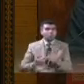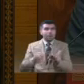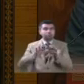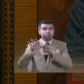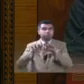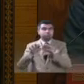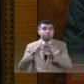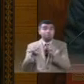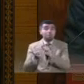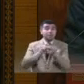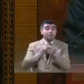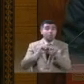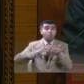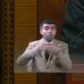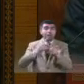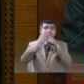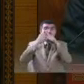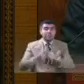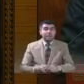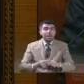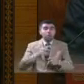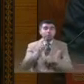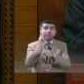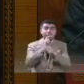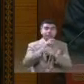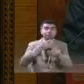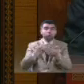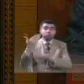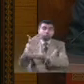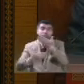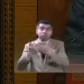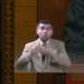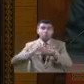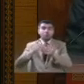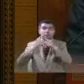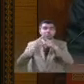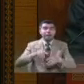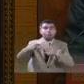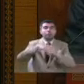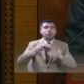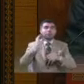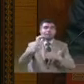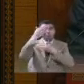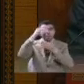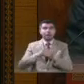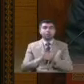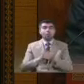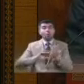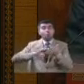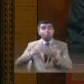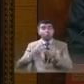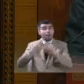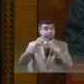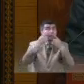بالانعكاسات السلبية لتفاقم عجز الميزانية على الاقتصاد الوطني وعلى المالية العمومية، ولولا الإجراءات